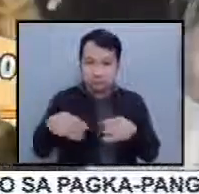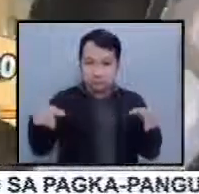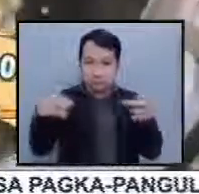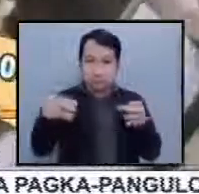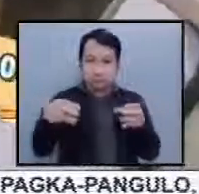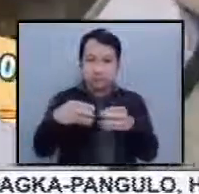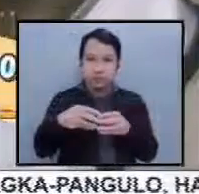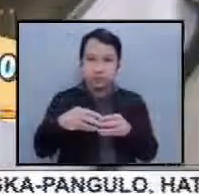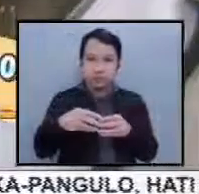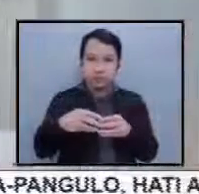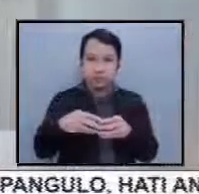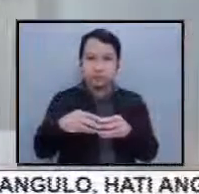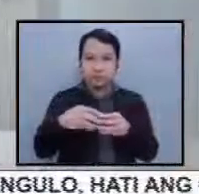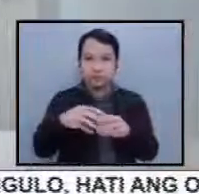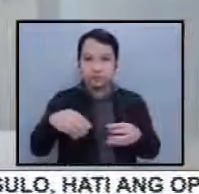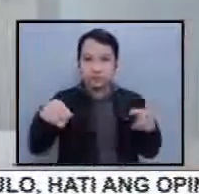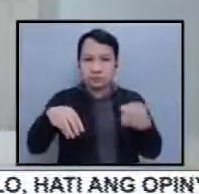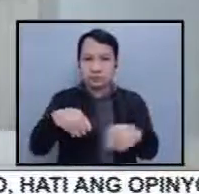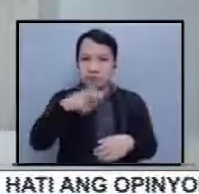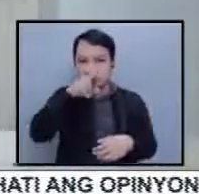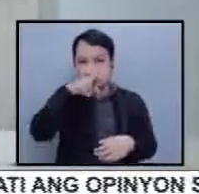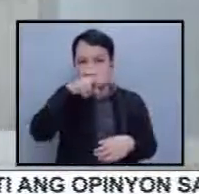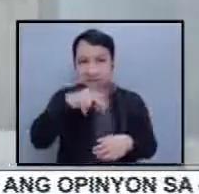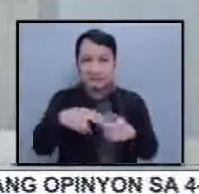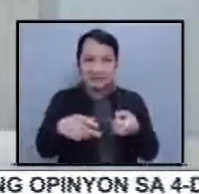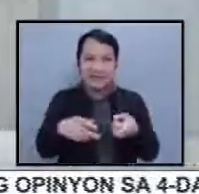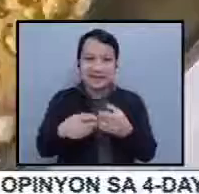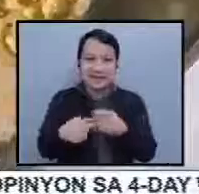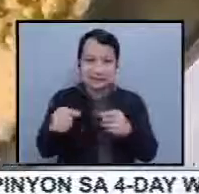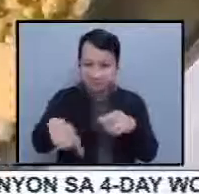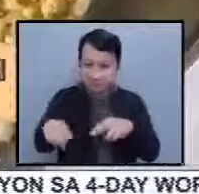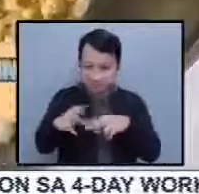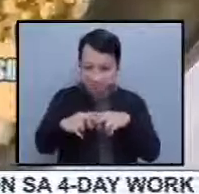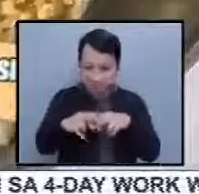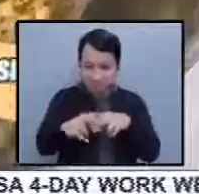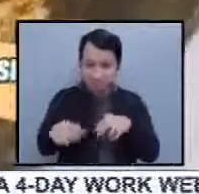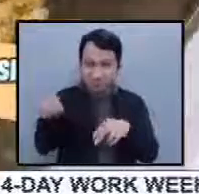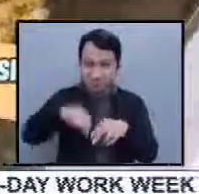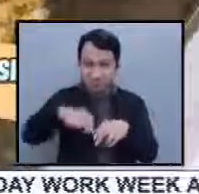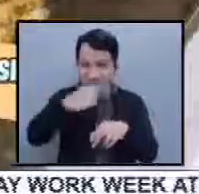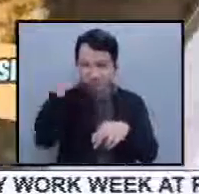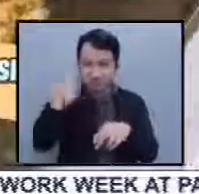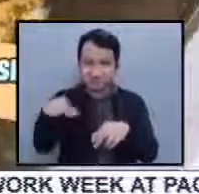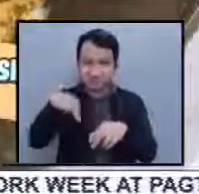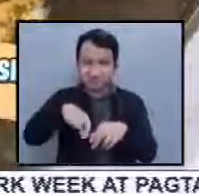yan. We can add salt and pepper to taste.